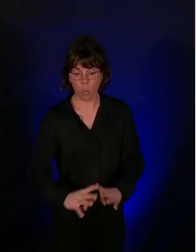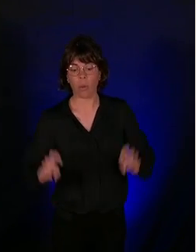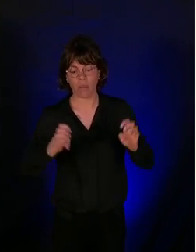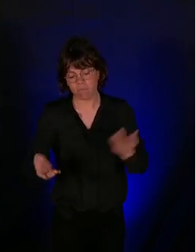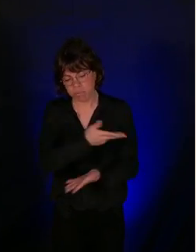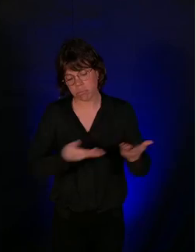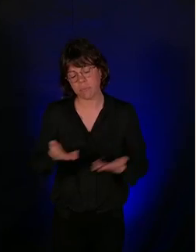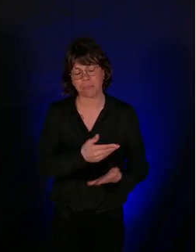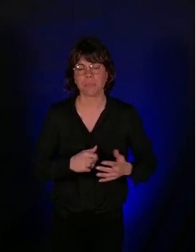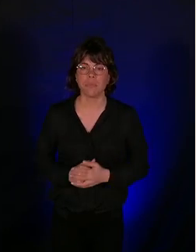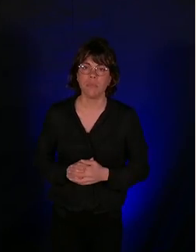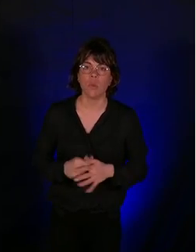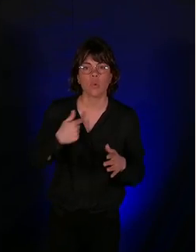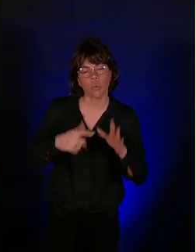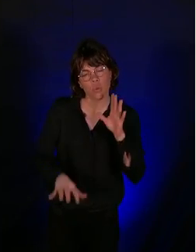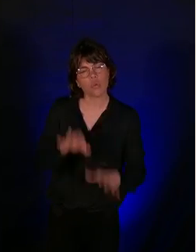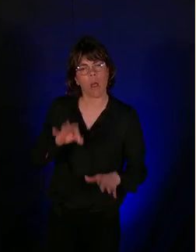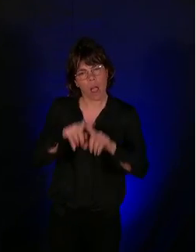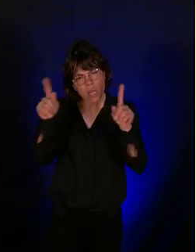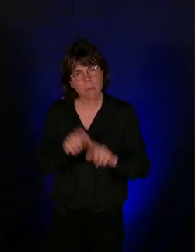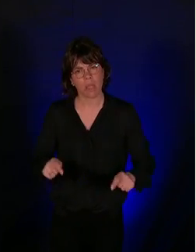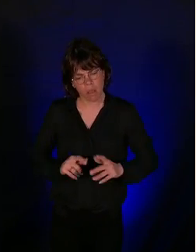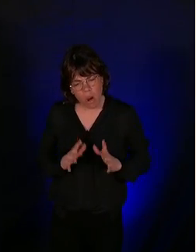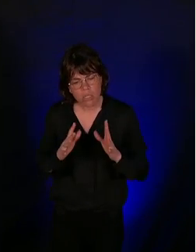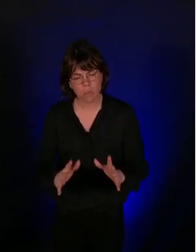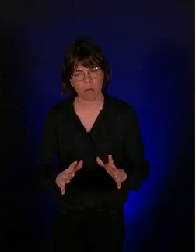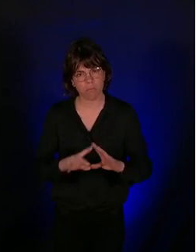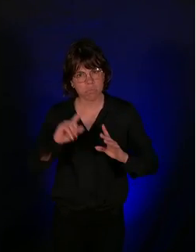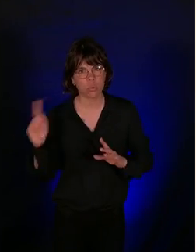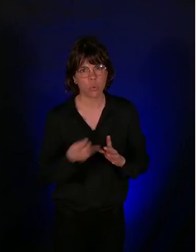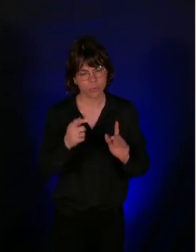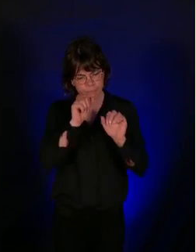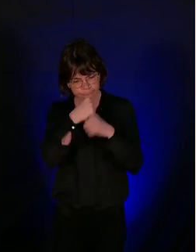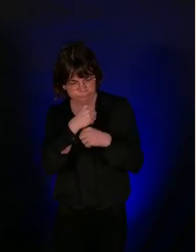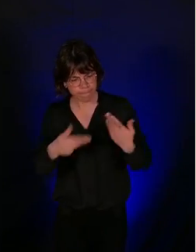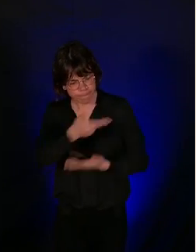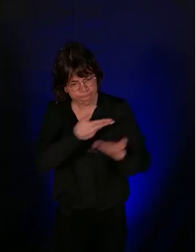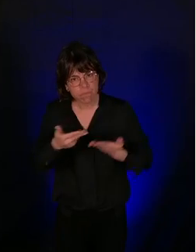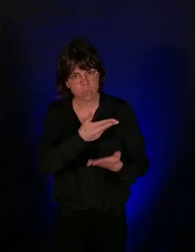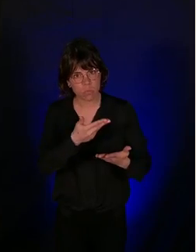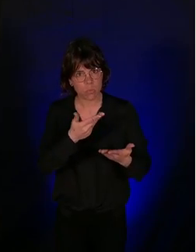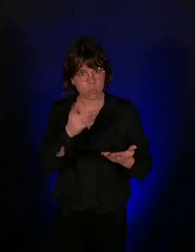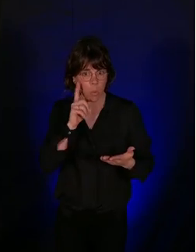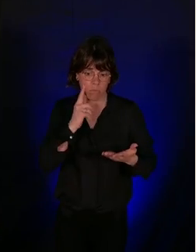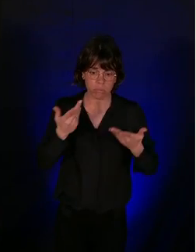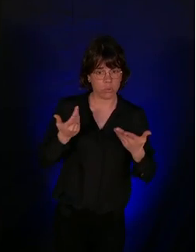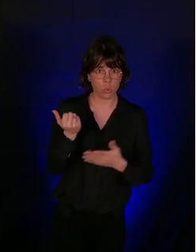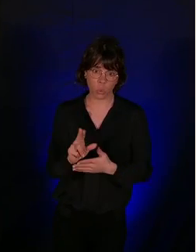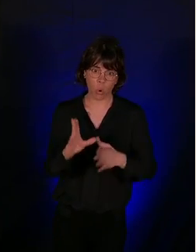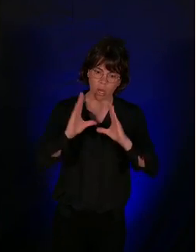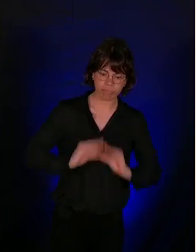congrès nous avons fait le choix et respter notre engagement de travailler en toute confidentialité garantissant ainsi un maximum de